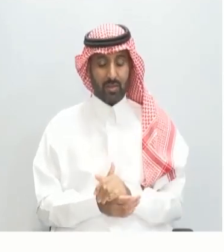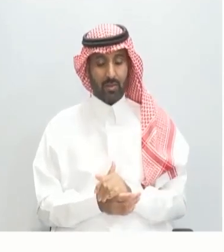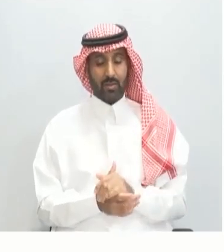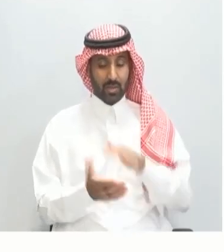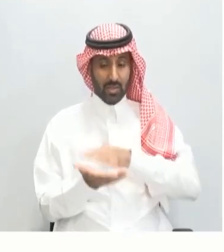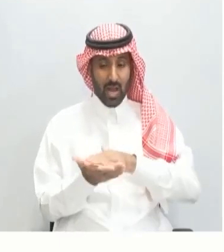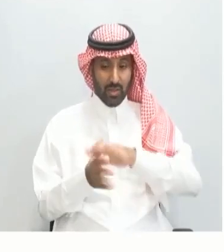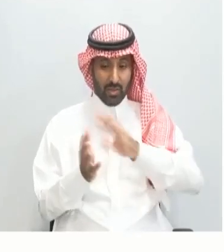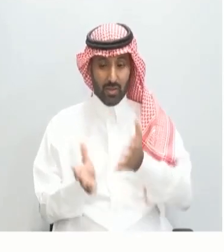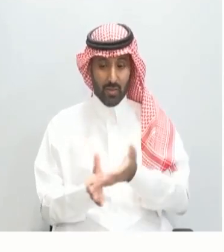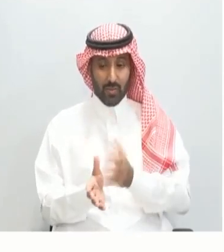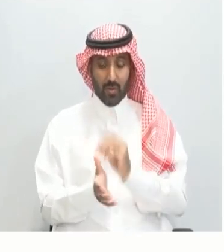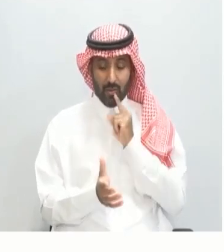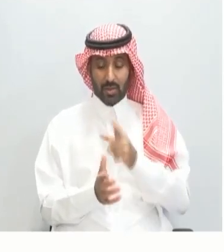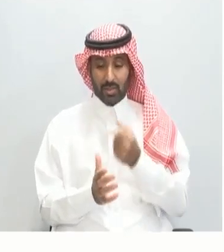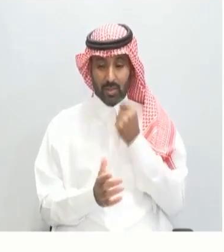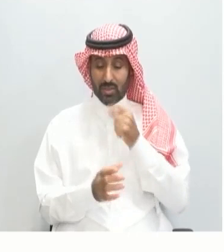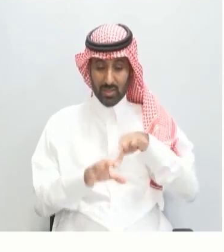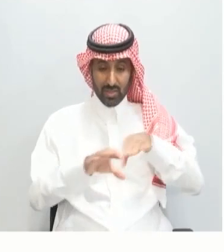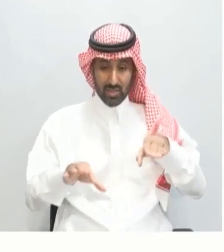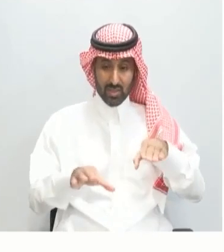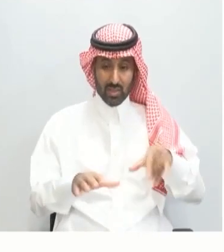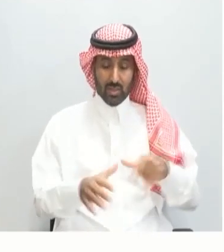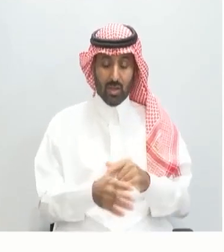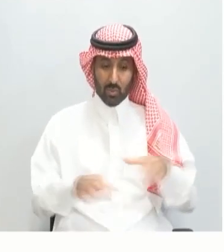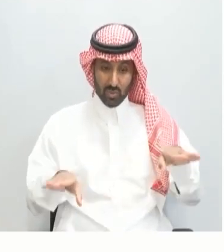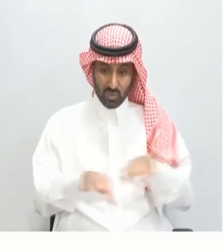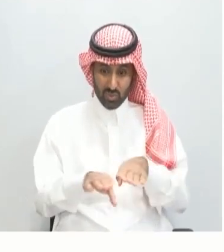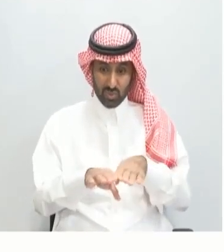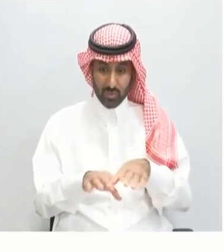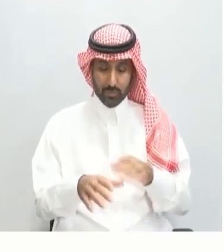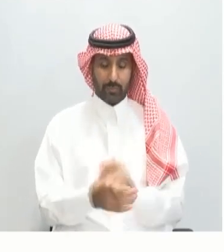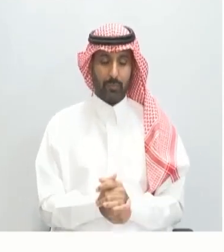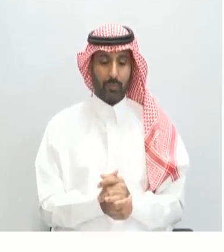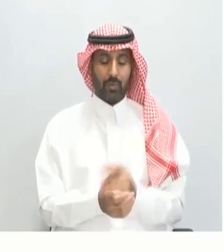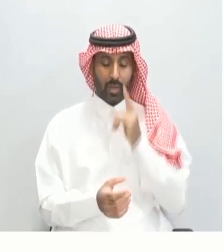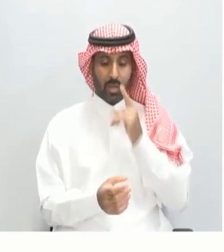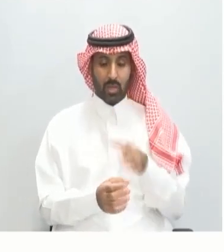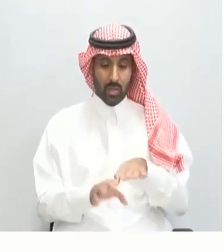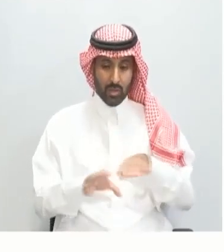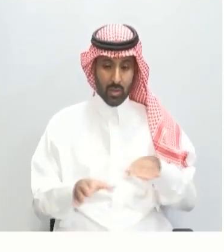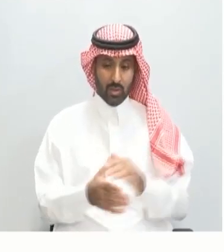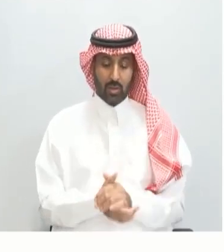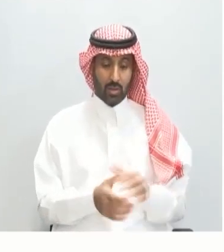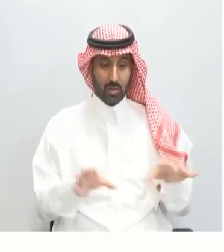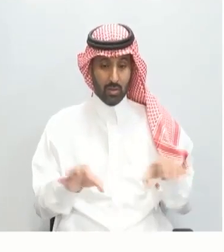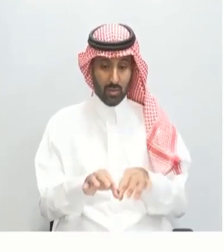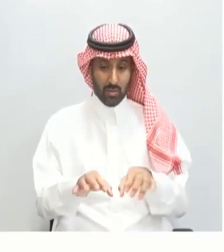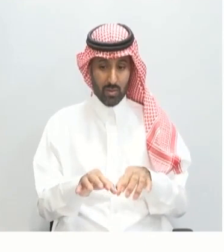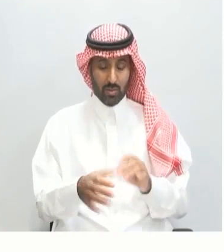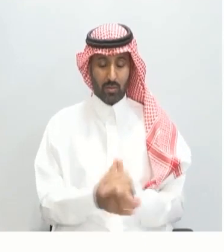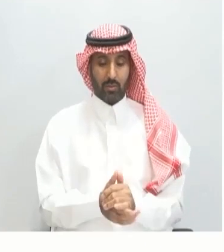القشره الارضيه وهي نتيجه الانزلاق او اصطدام او تولع صدام لهذه